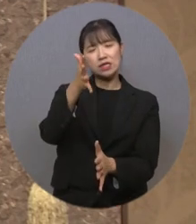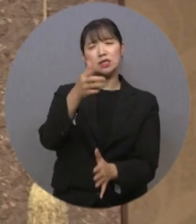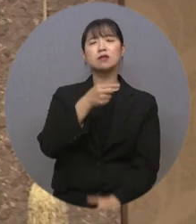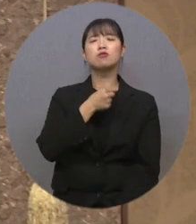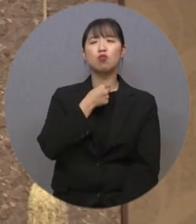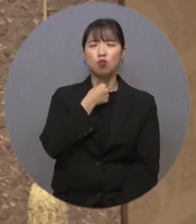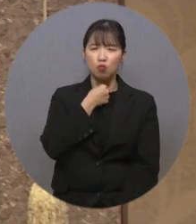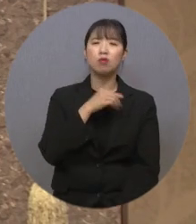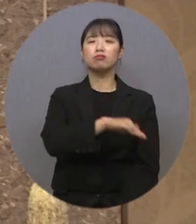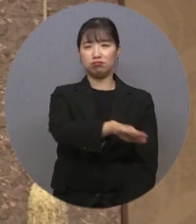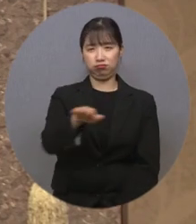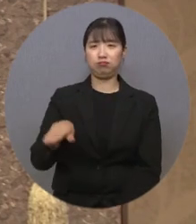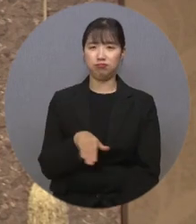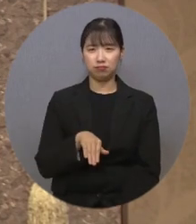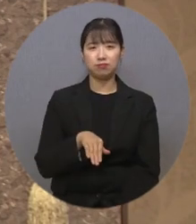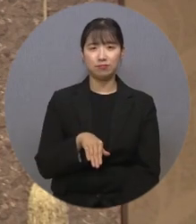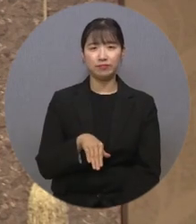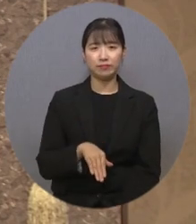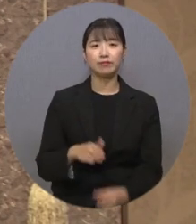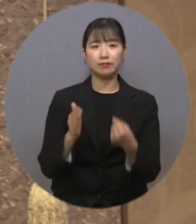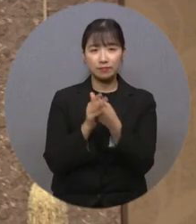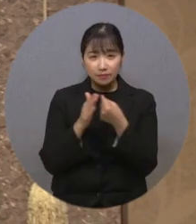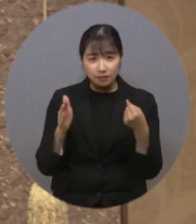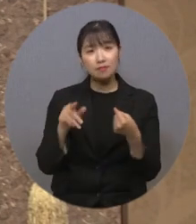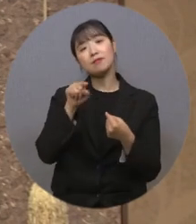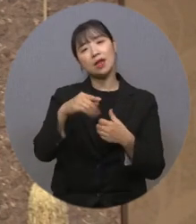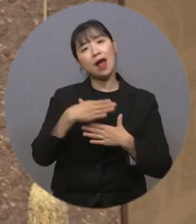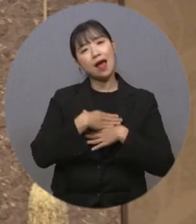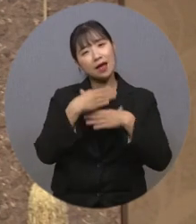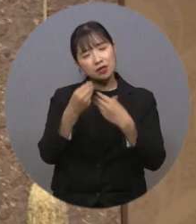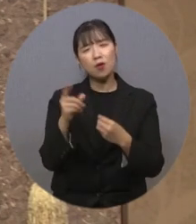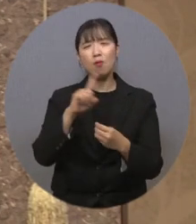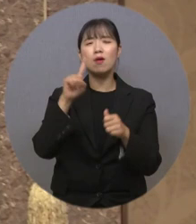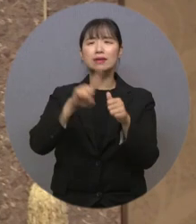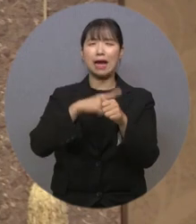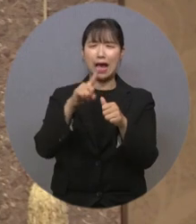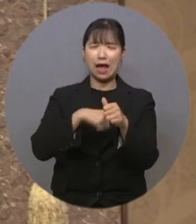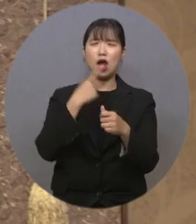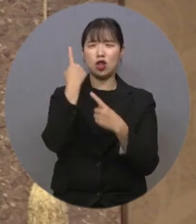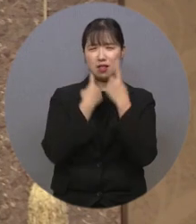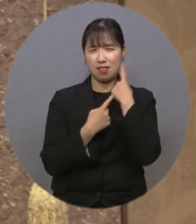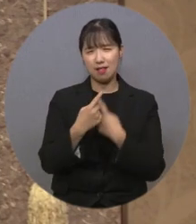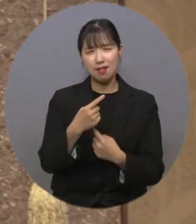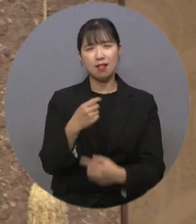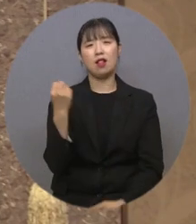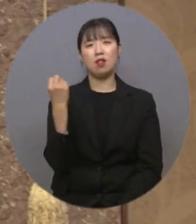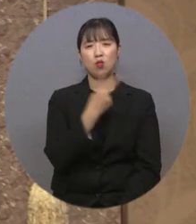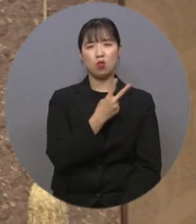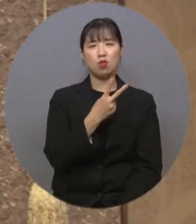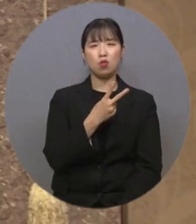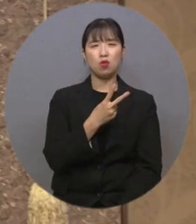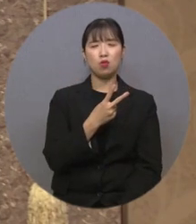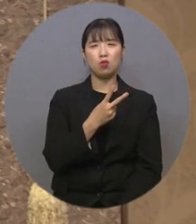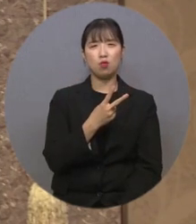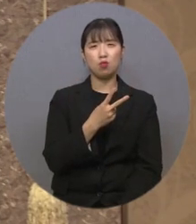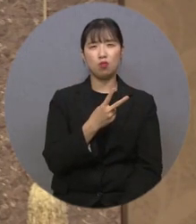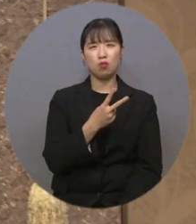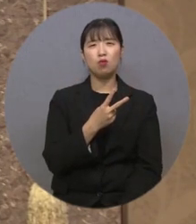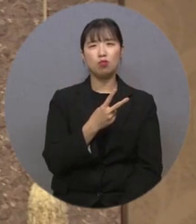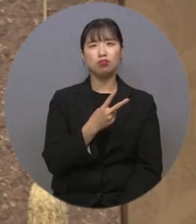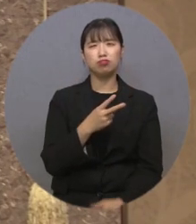우리 국민들이 꿈꾸고 있습니다. 그렇죠. 그래서 이 안전은 자연재해도 있고 예. 또